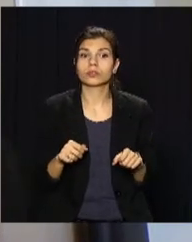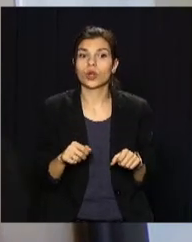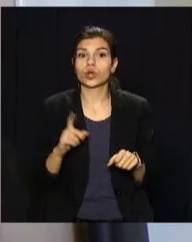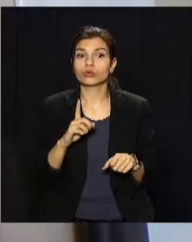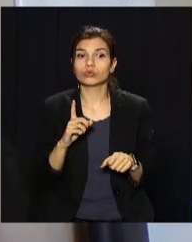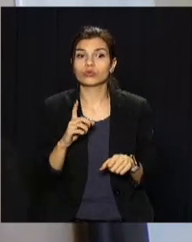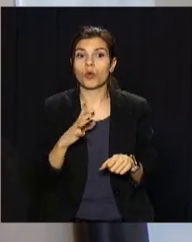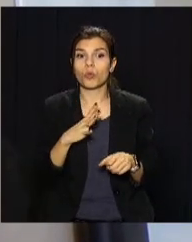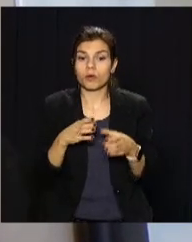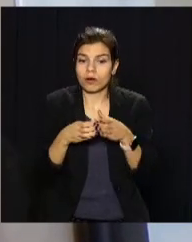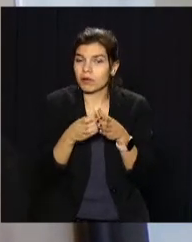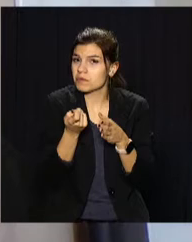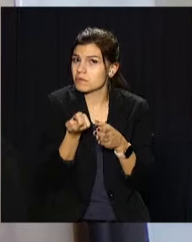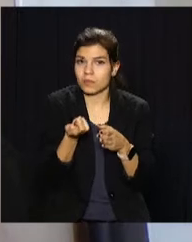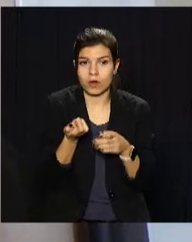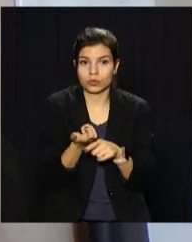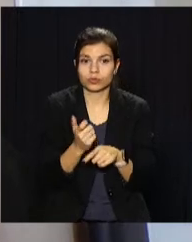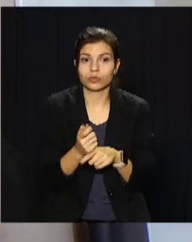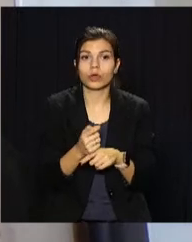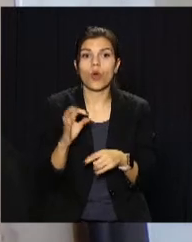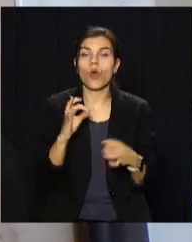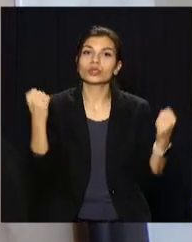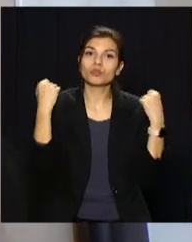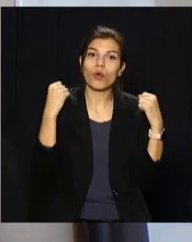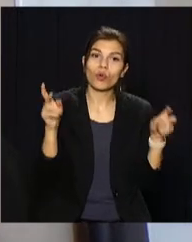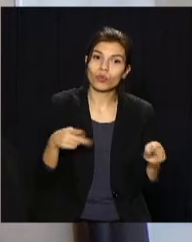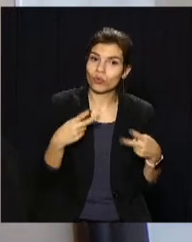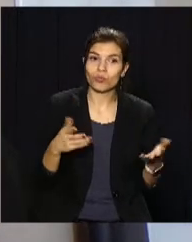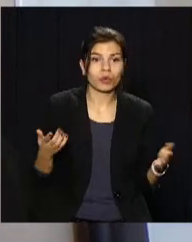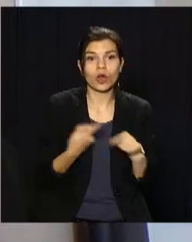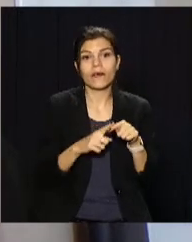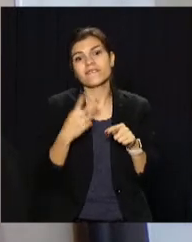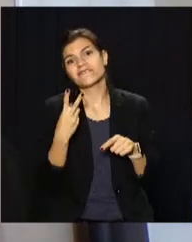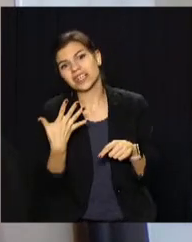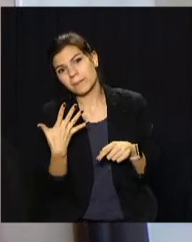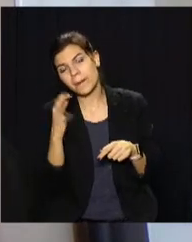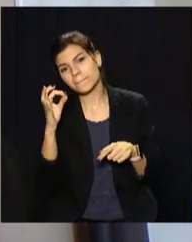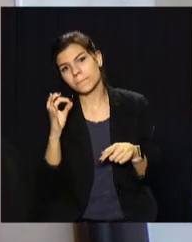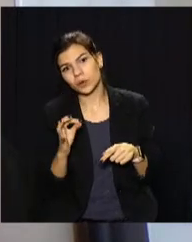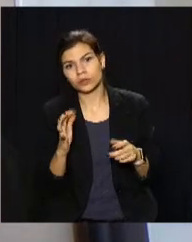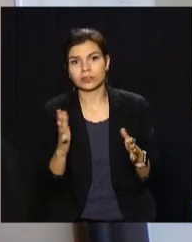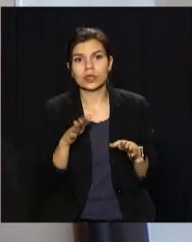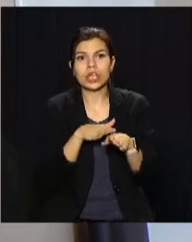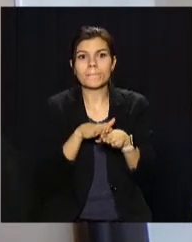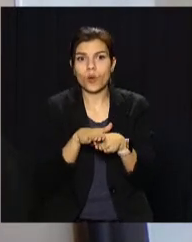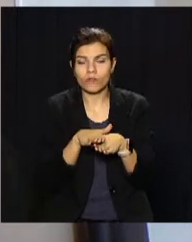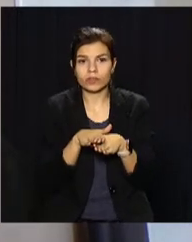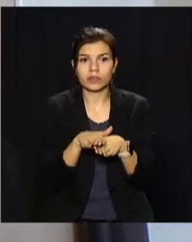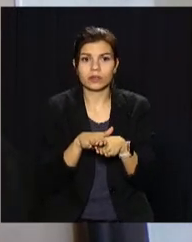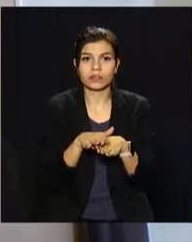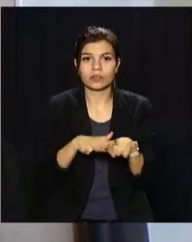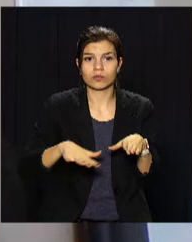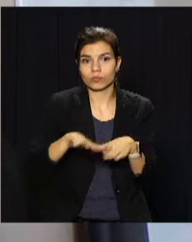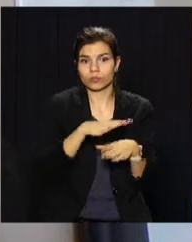щоб були у купі. Так, що стосується спортивних клубів, то це лише 25% заповнення. І,